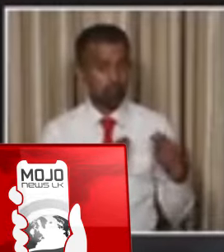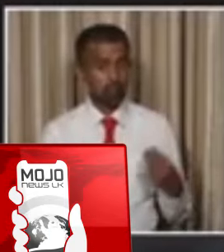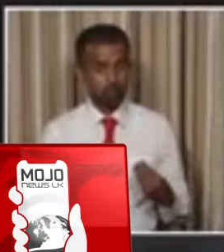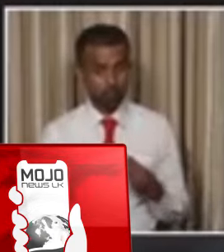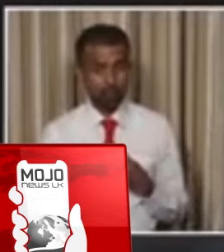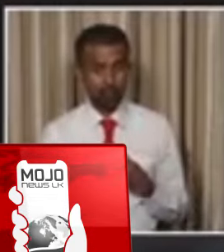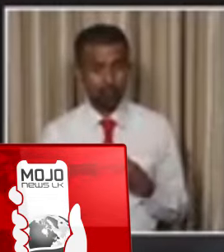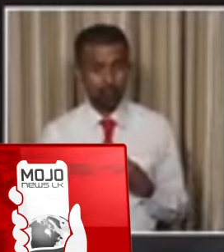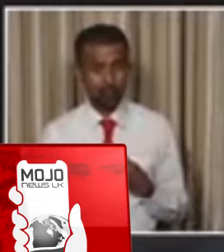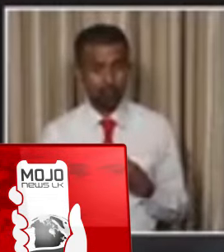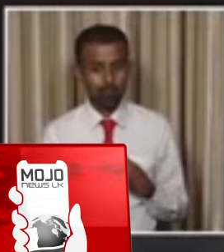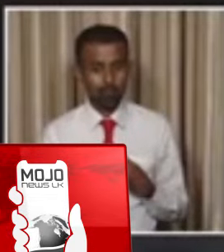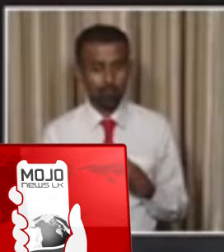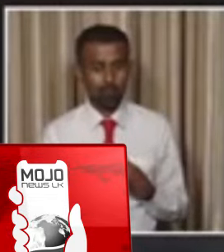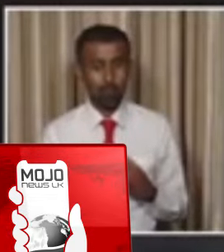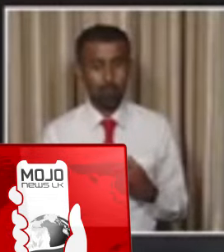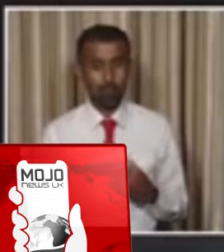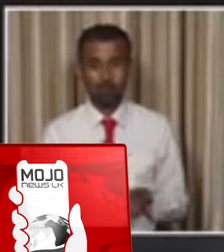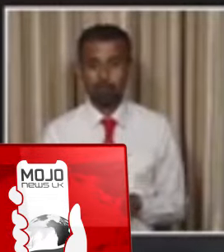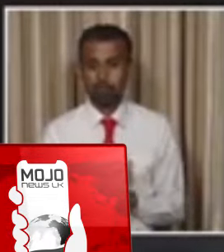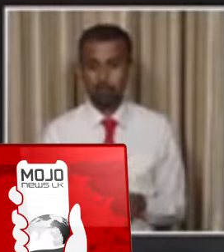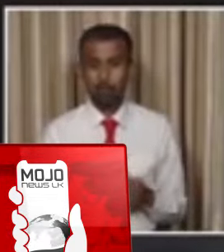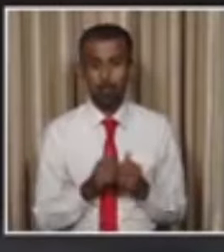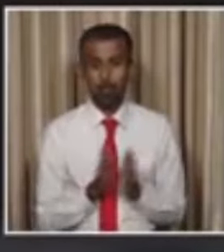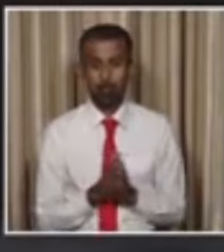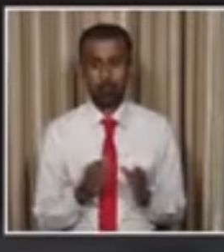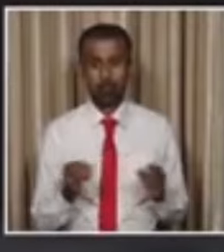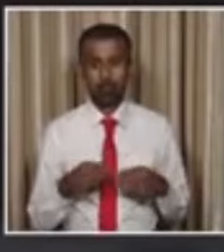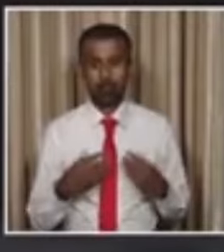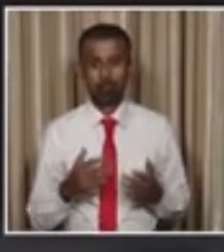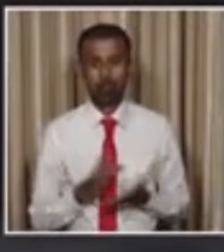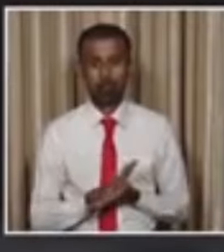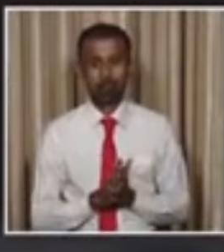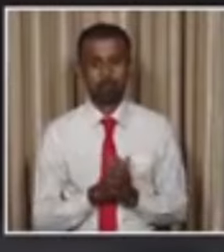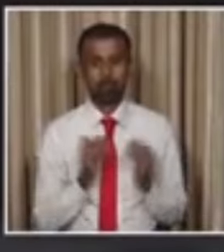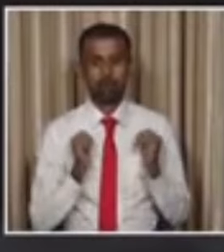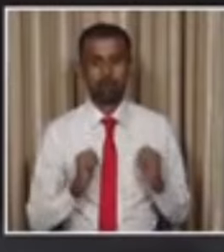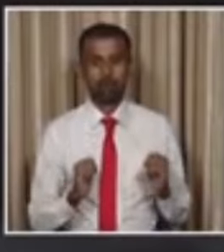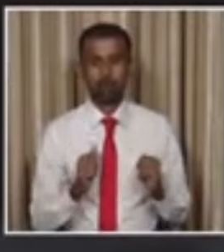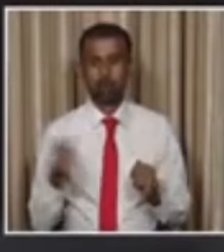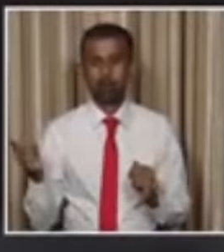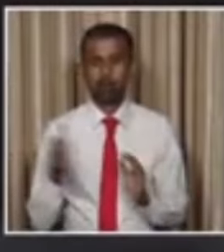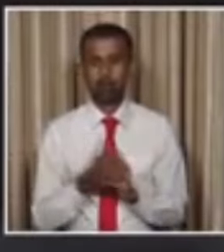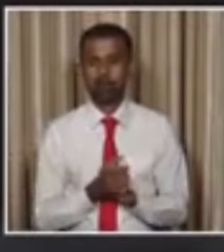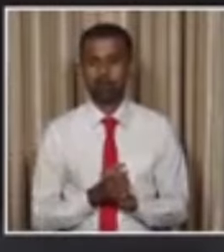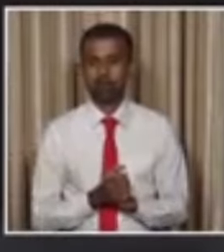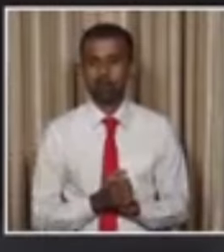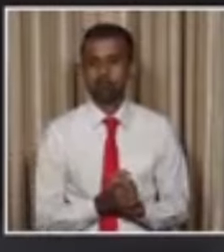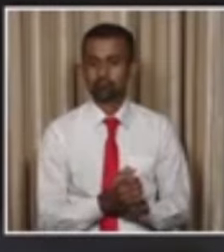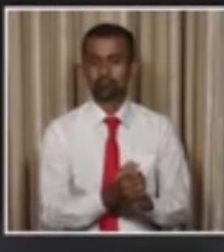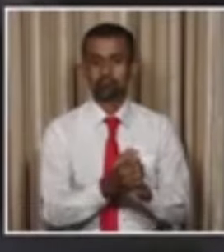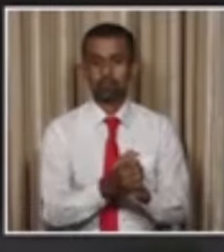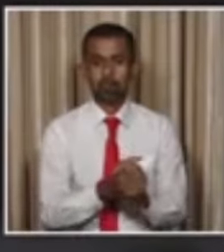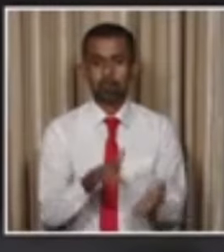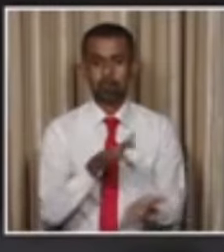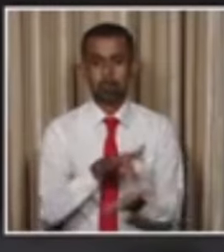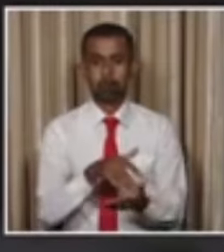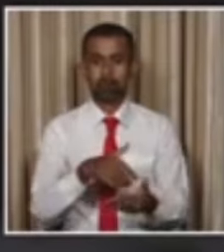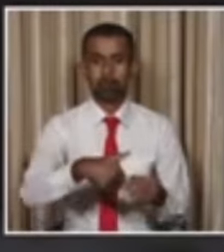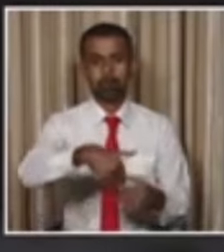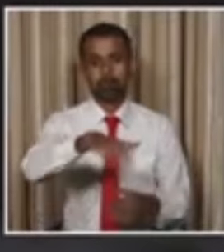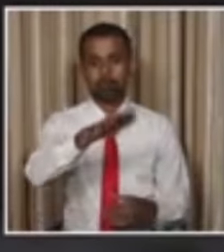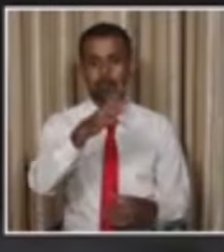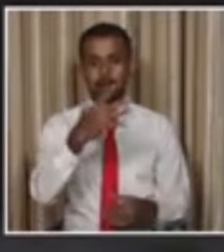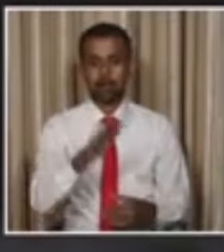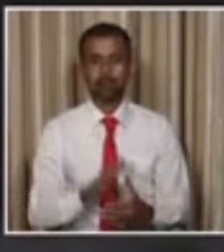අවධානම ගත්තා. මේ අවධානම් සියල්ලක්ම අරගෙන අපි වැල් පාලමේ ඕගොල්ලොන්වත් ගොඩ අරගෙන අපි මැදින් එහා පැත්තට ගිහින්